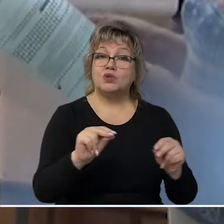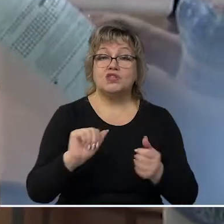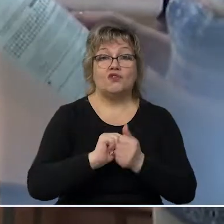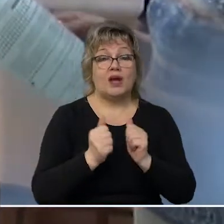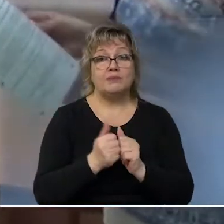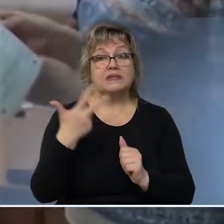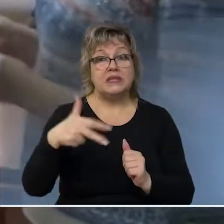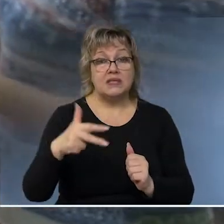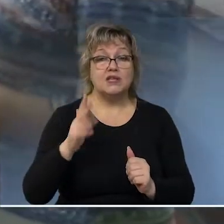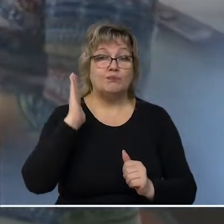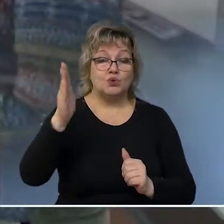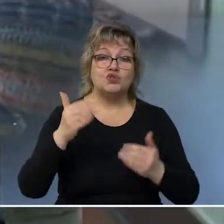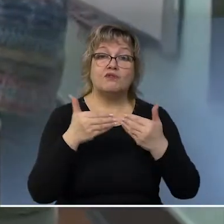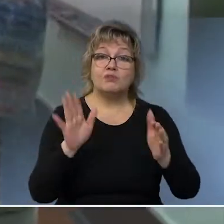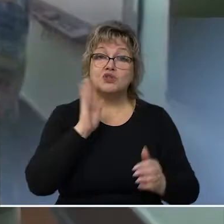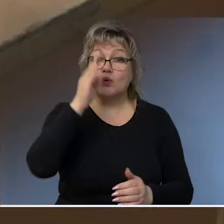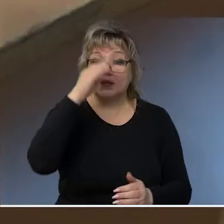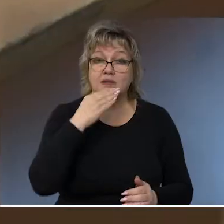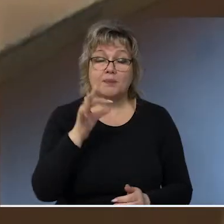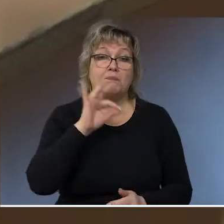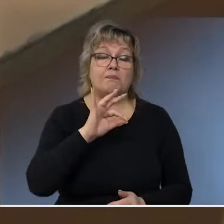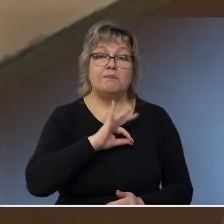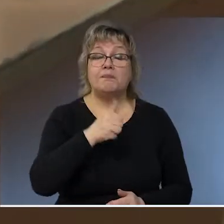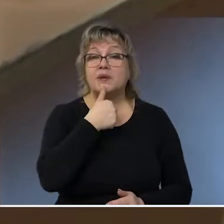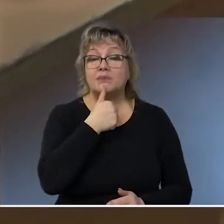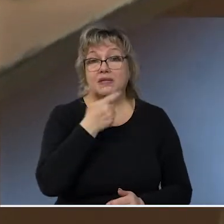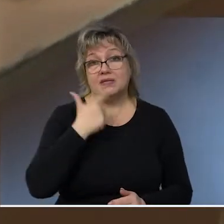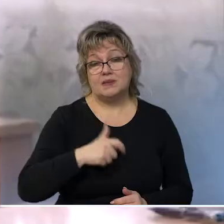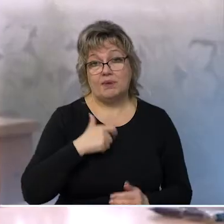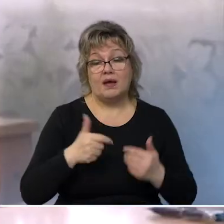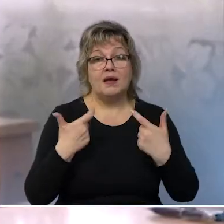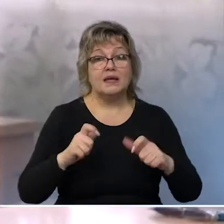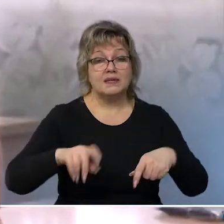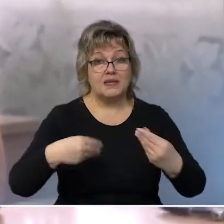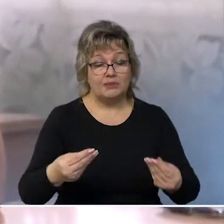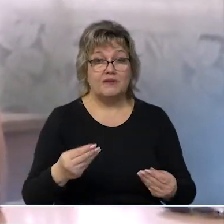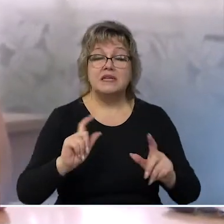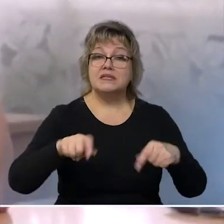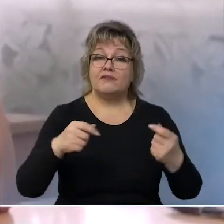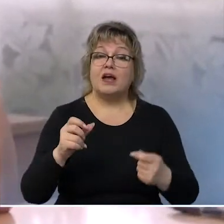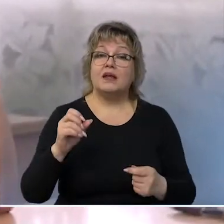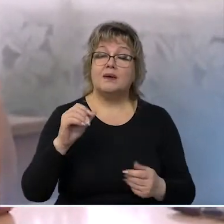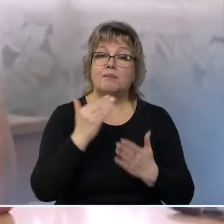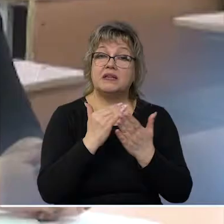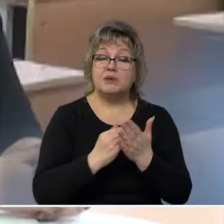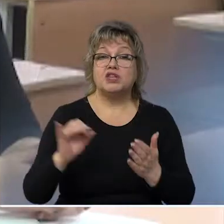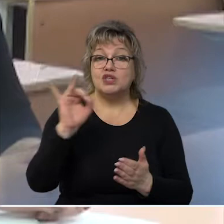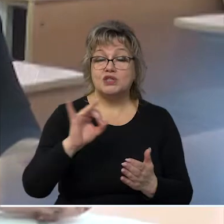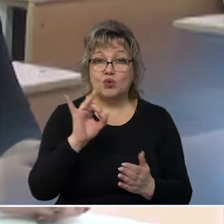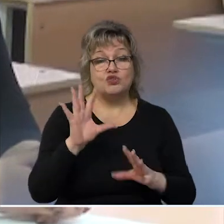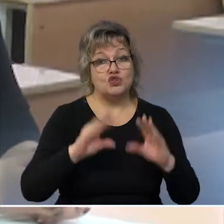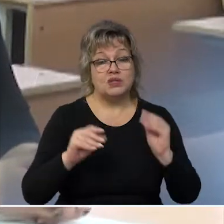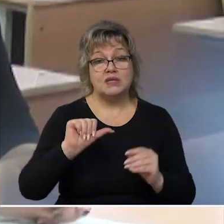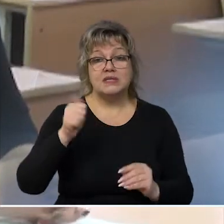В Каменске 30 родителей будущих выпускников примерили на себя роль экзаменуемых. Они в этом году сдавали ЕГЭ по истории. Этот